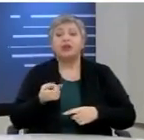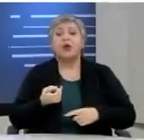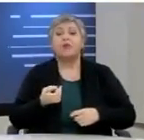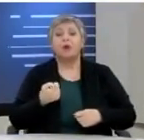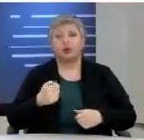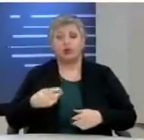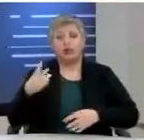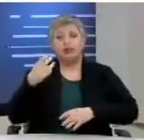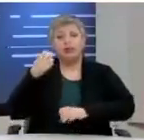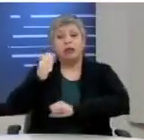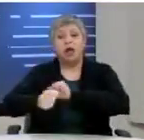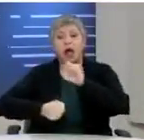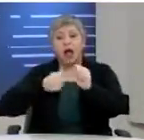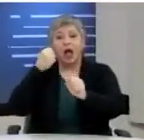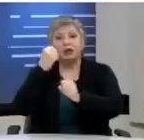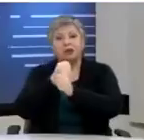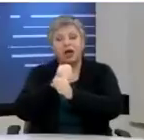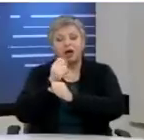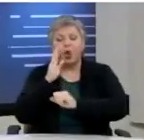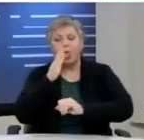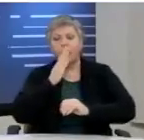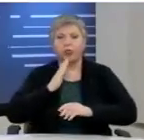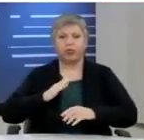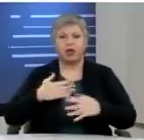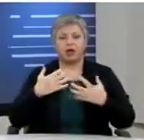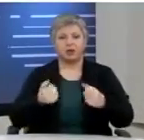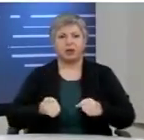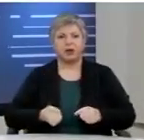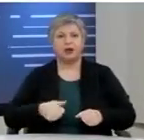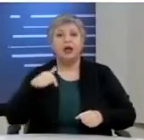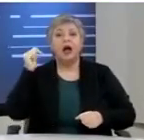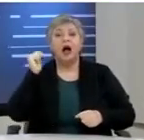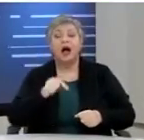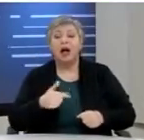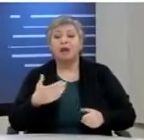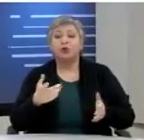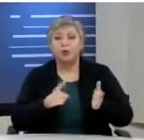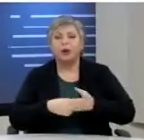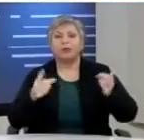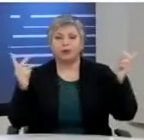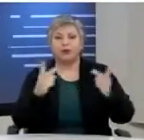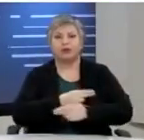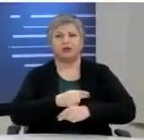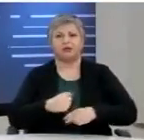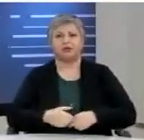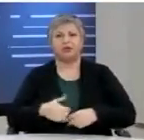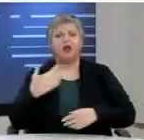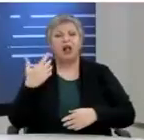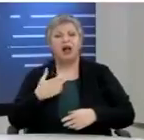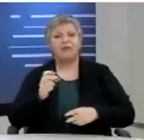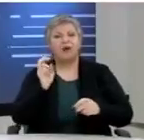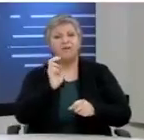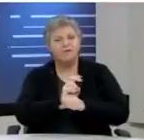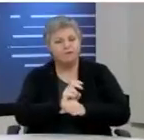30 χρόνια υποκρισία, να τελειώσει αυτή η εκκρεμότητα. να στερέψουν τα αποθέματα του μίσους και